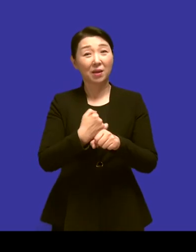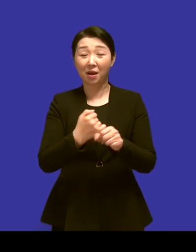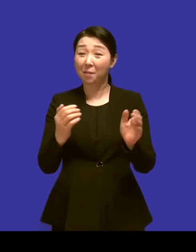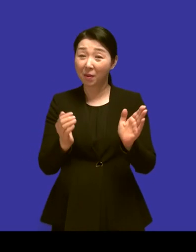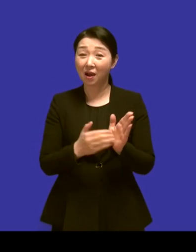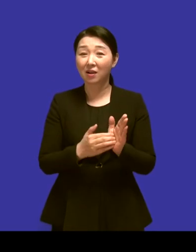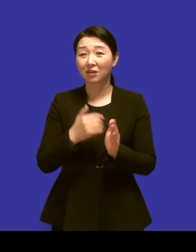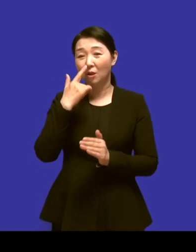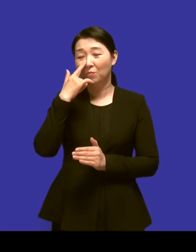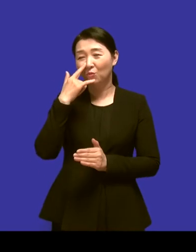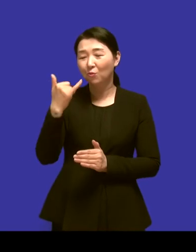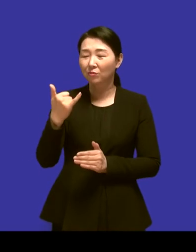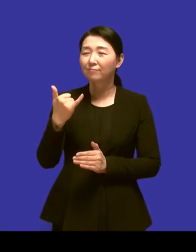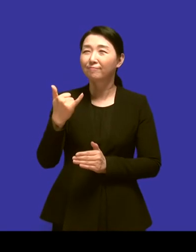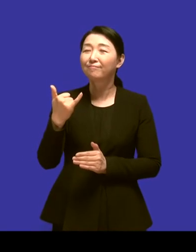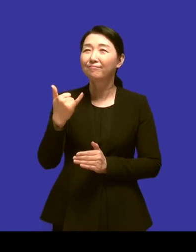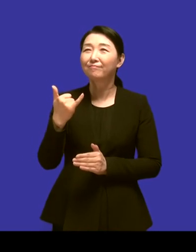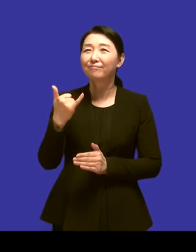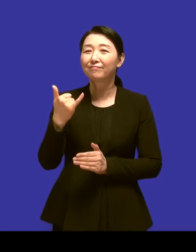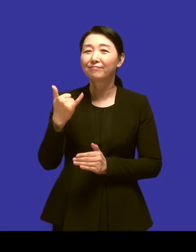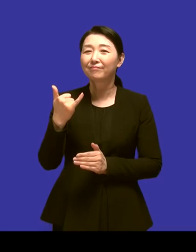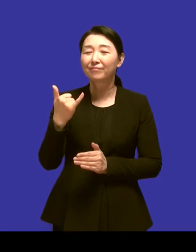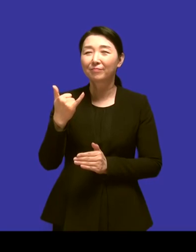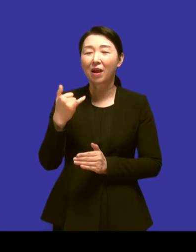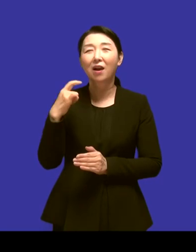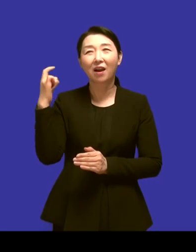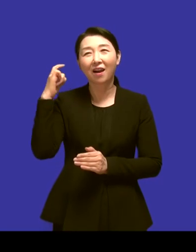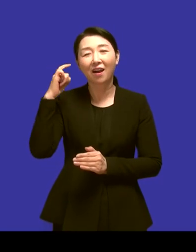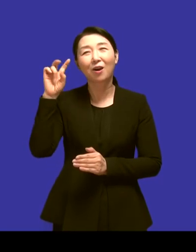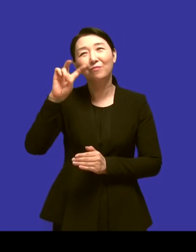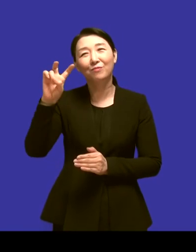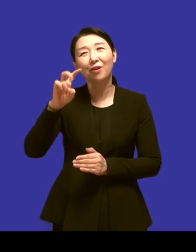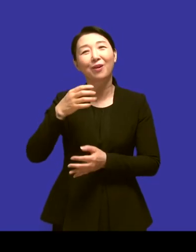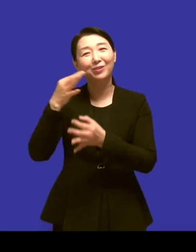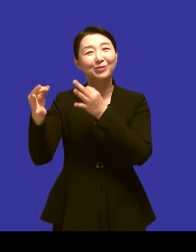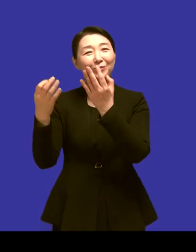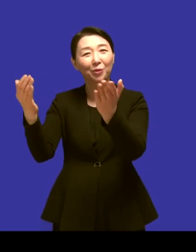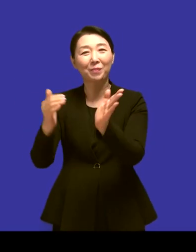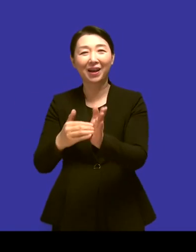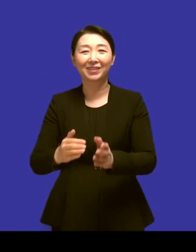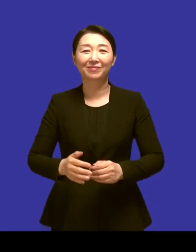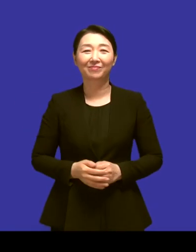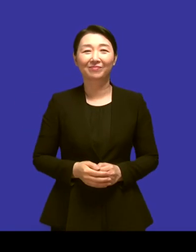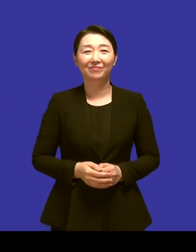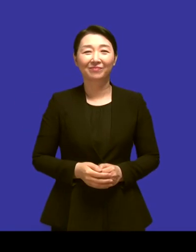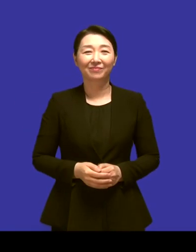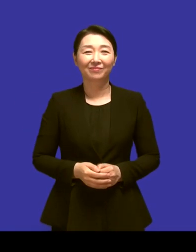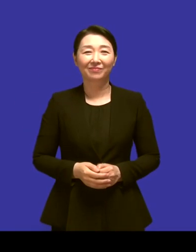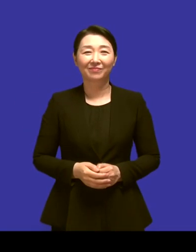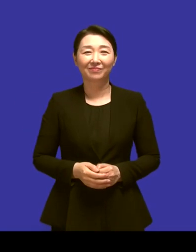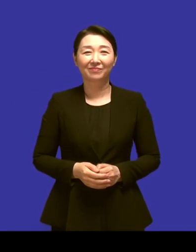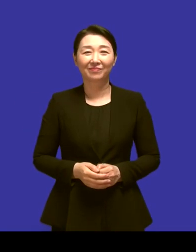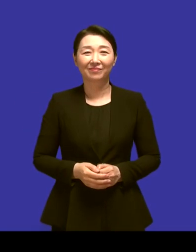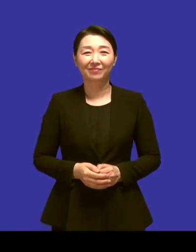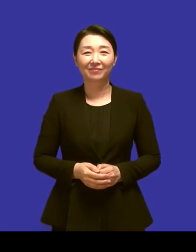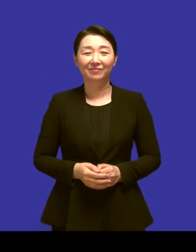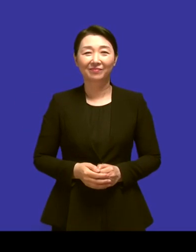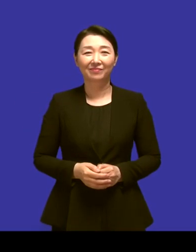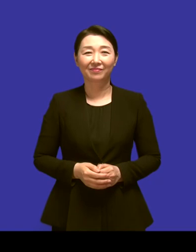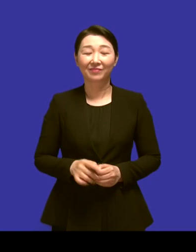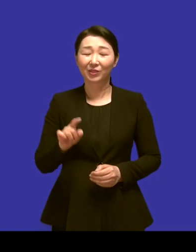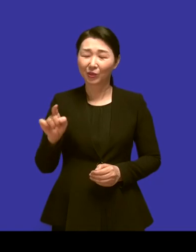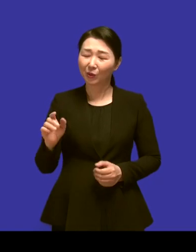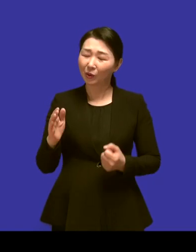만들었던 거를 어머니 아버지께 막 어머니 아버지께 많이 들려드리고 그랬었었는데 이제 그거